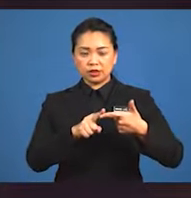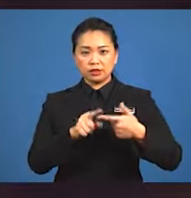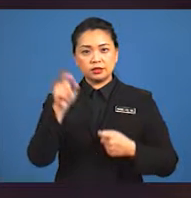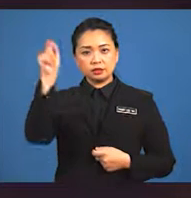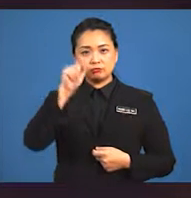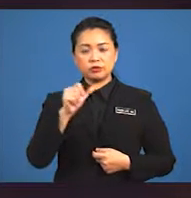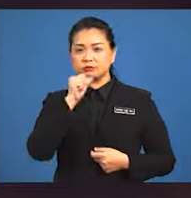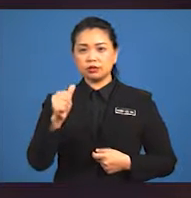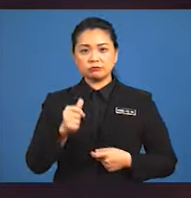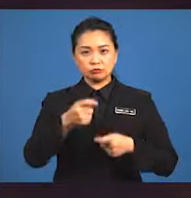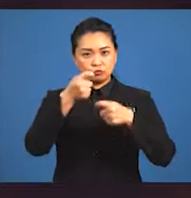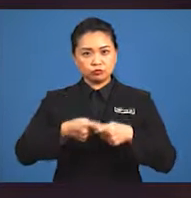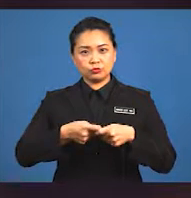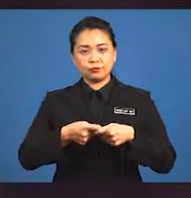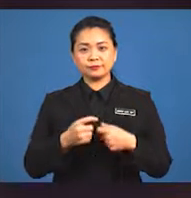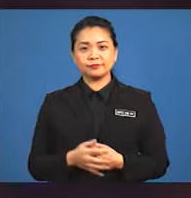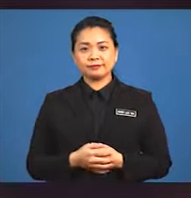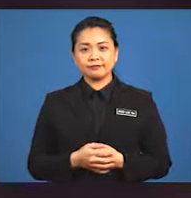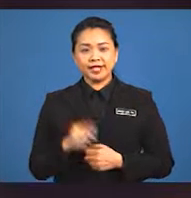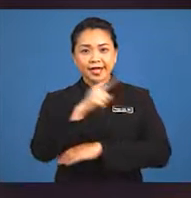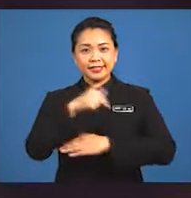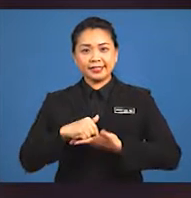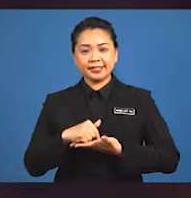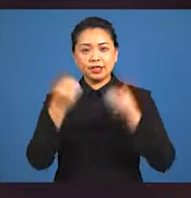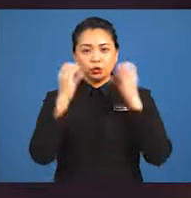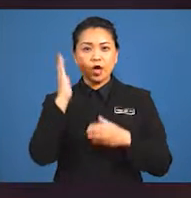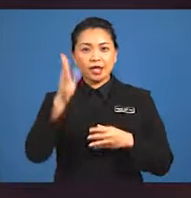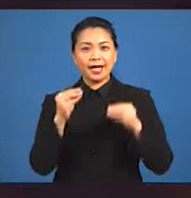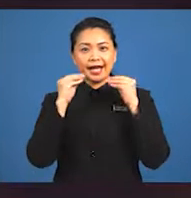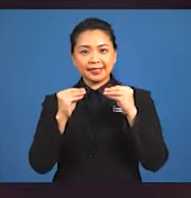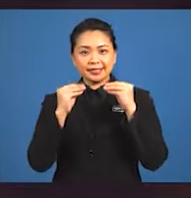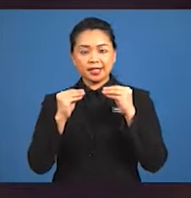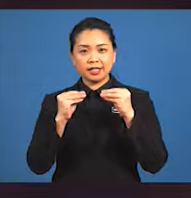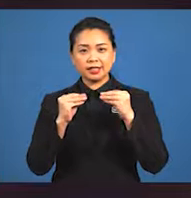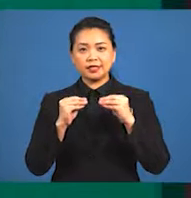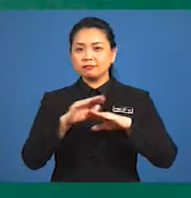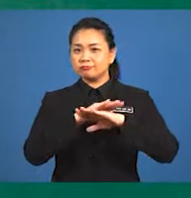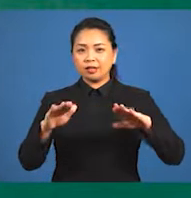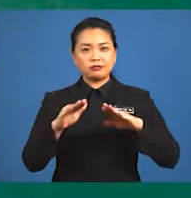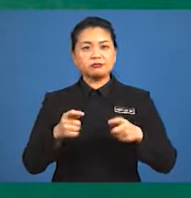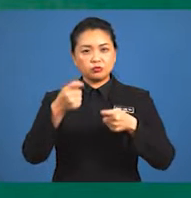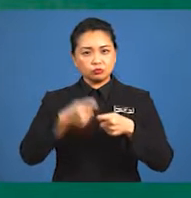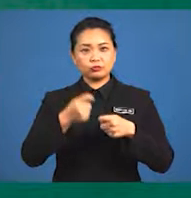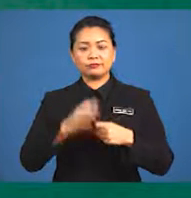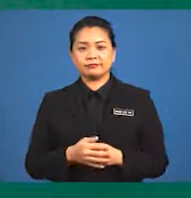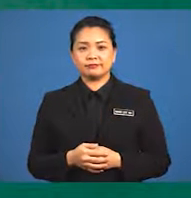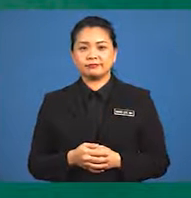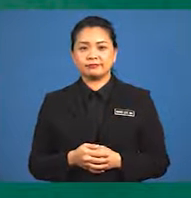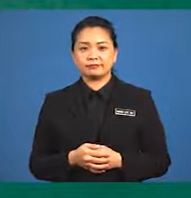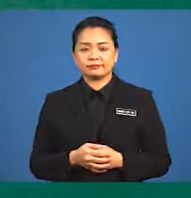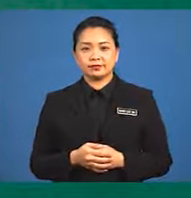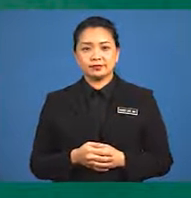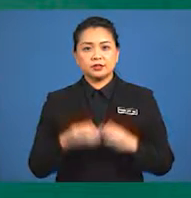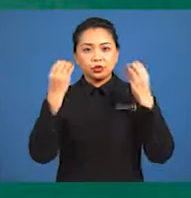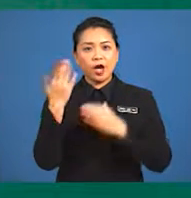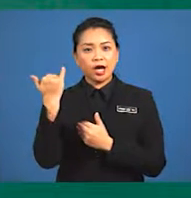adalah kamiran tak tentu. Hari ini, saya akan mengajarkan kamiran tak tentu. Saya